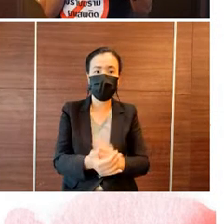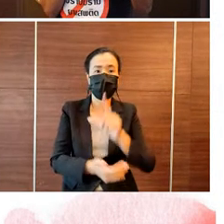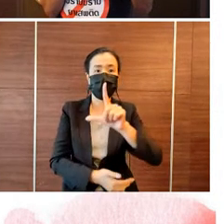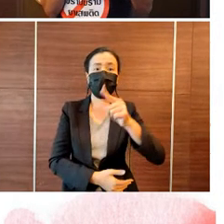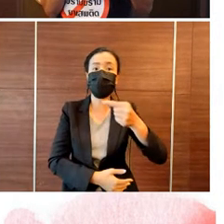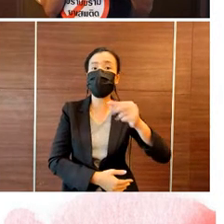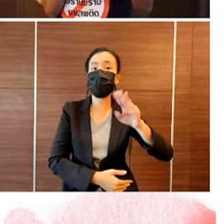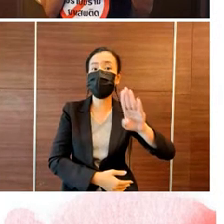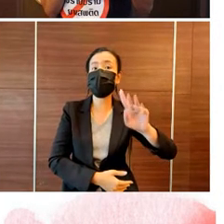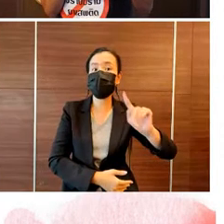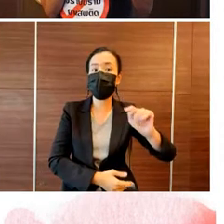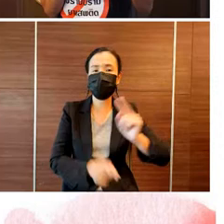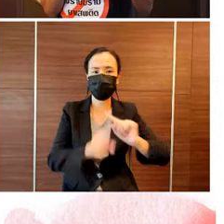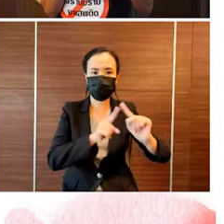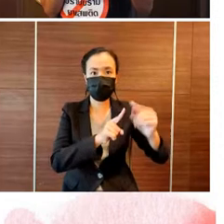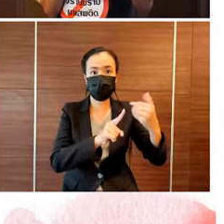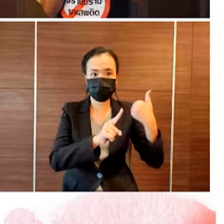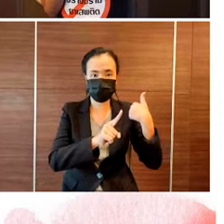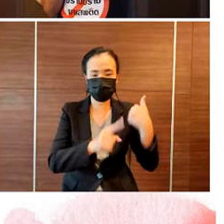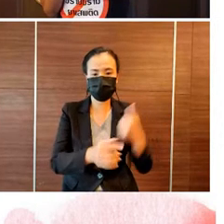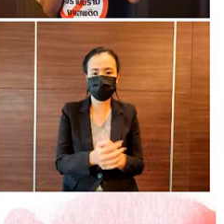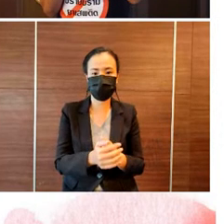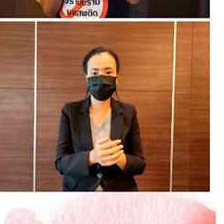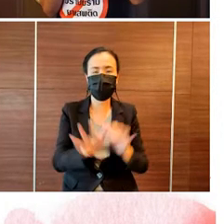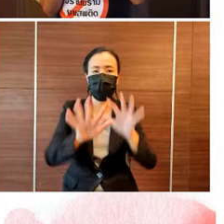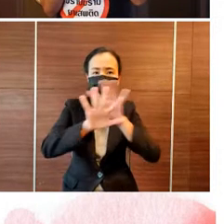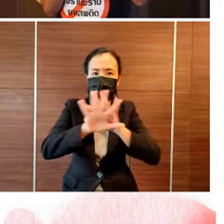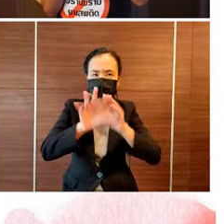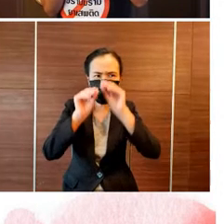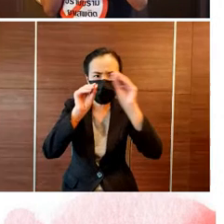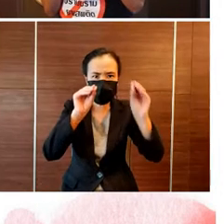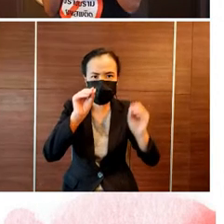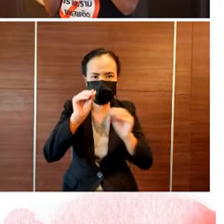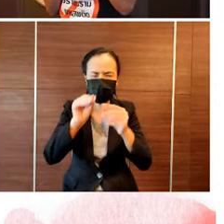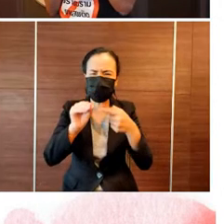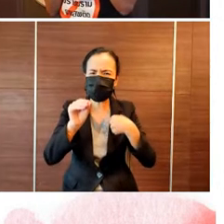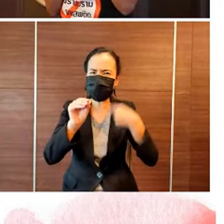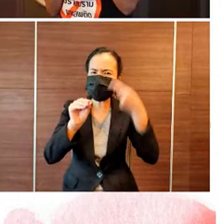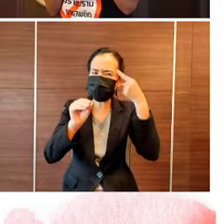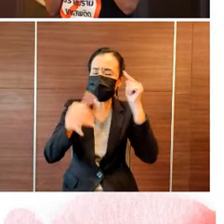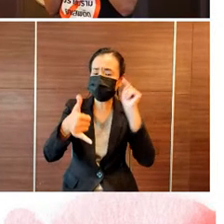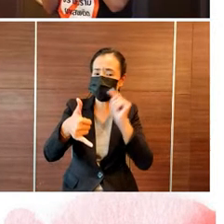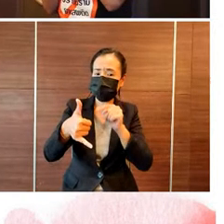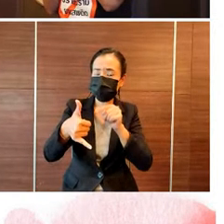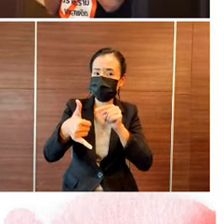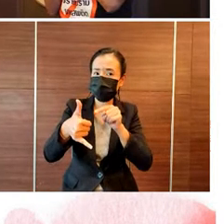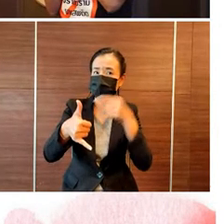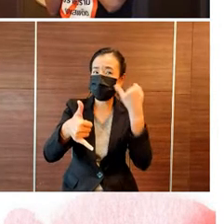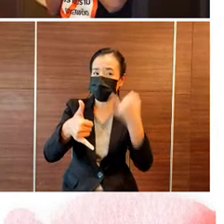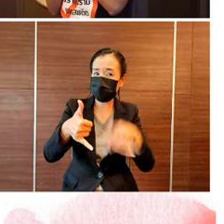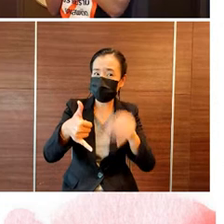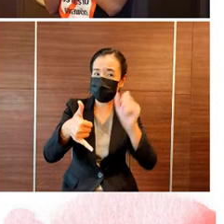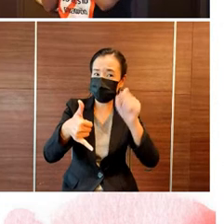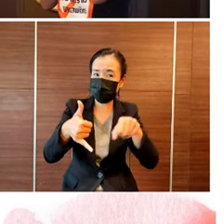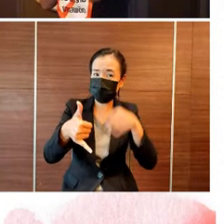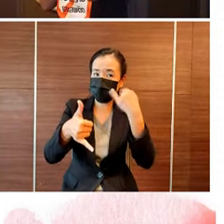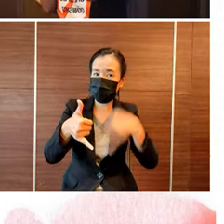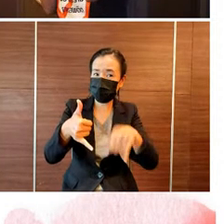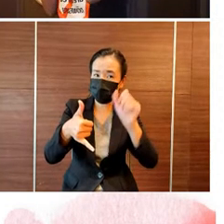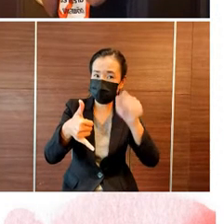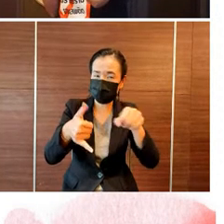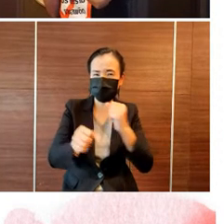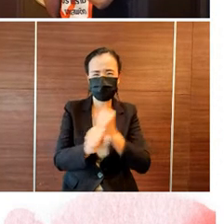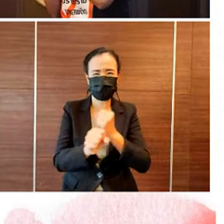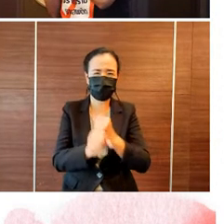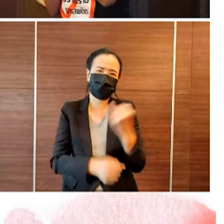ค่ะมันก็ซ้อนกันอยู่ในนี้ว่าจริงๆแล้วเรากำลังมองเขาเป็นคนที่ผิดปกติแล้วก็ท